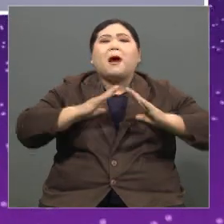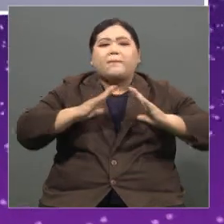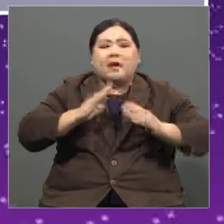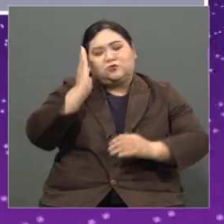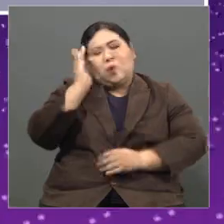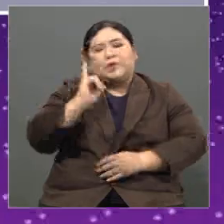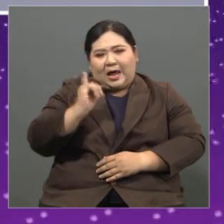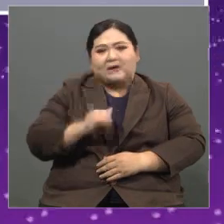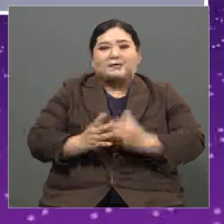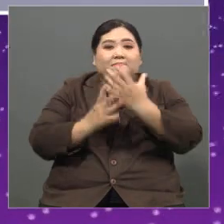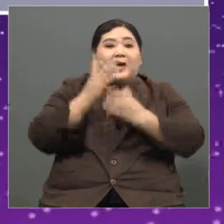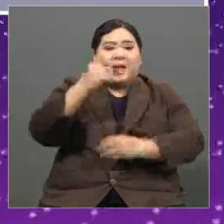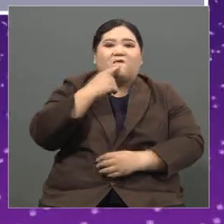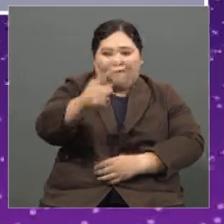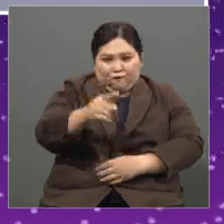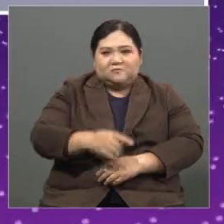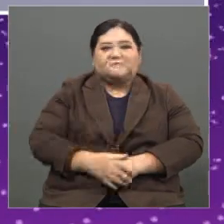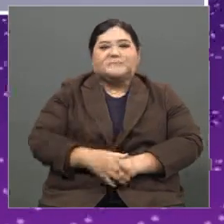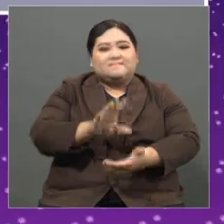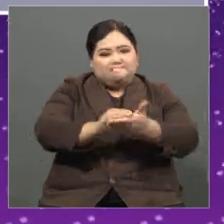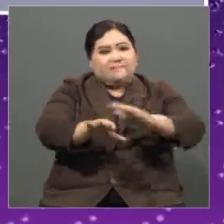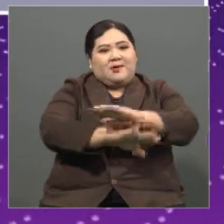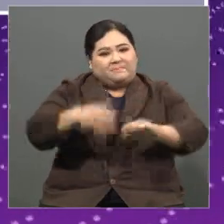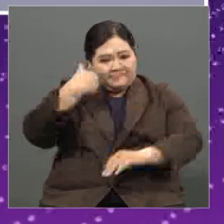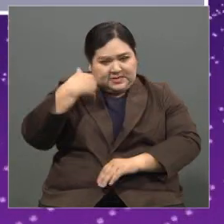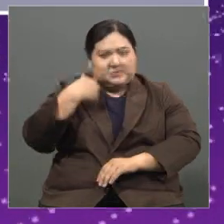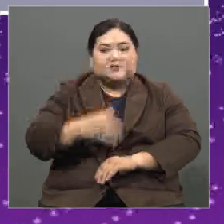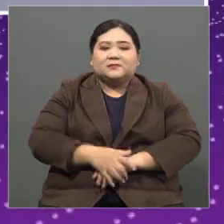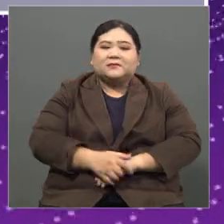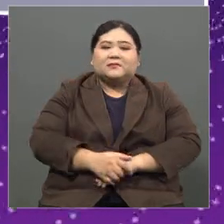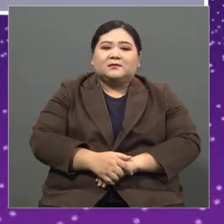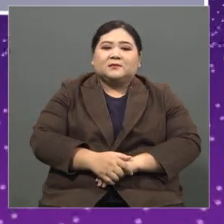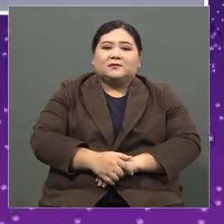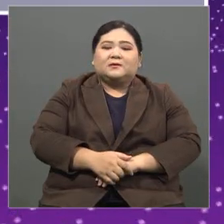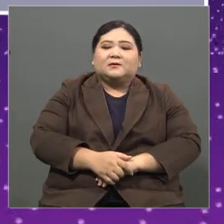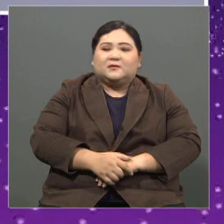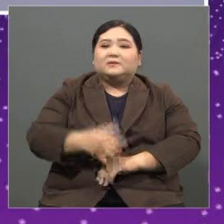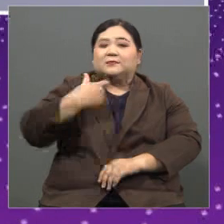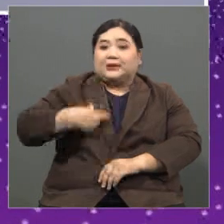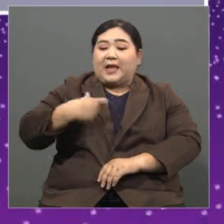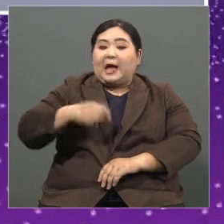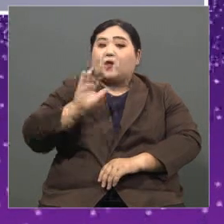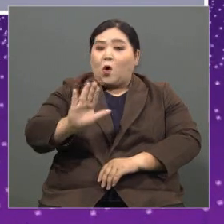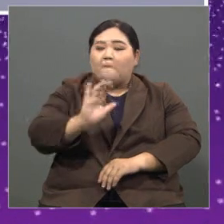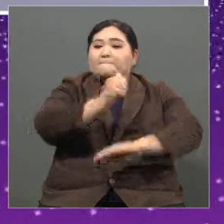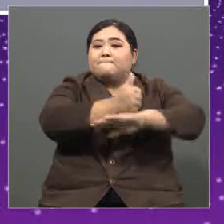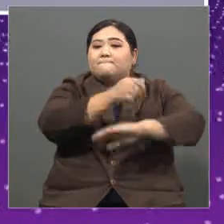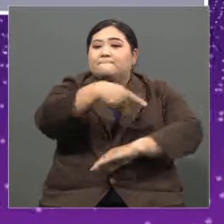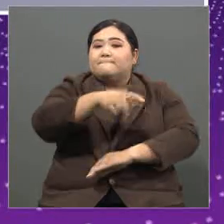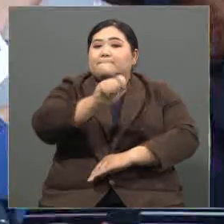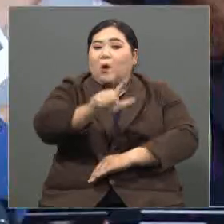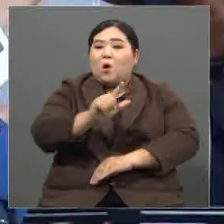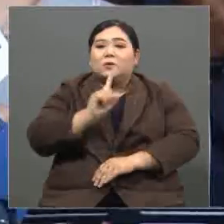ได้นอนเลยเดี๋ยวสัปดาห์หน้าว่ากันนะครับผู้สื่อข่าวไปสอบถามจากคุณิุเก่งงานนี่แหละฮะทนายความของคุณวรัตพลหรือว่าบอส